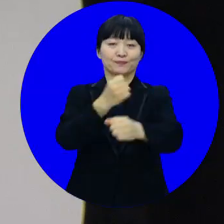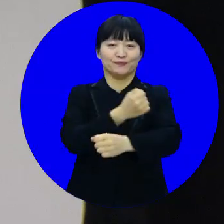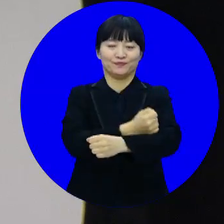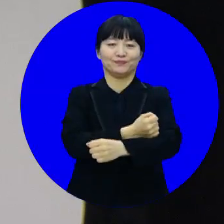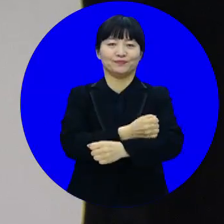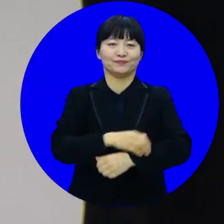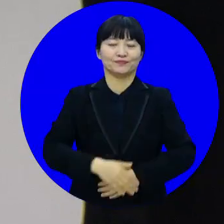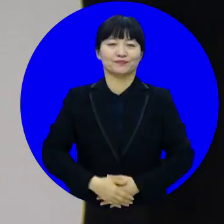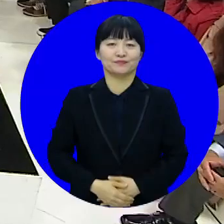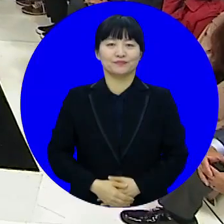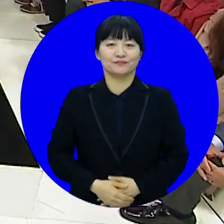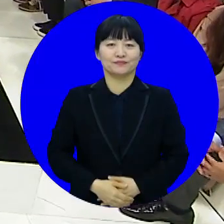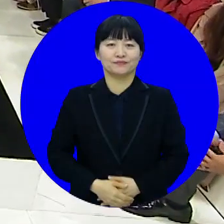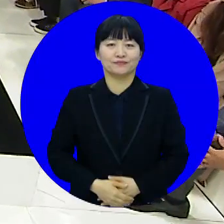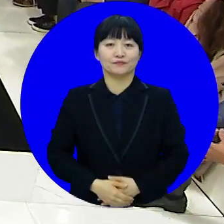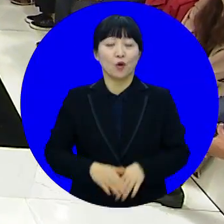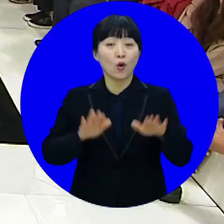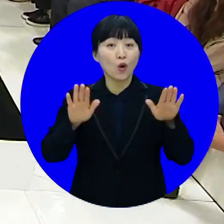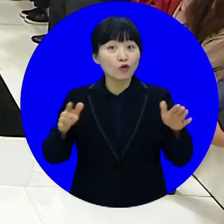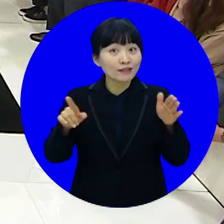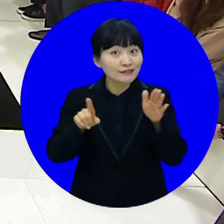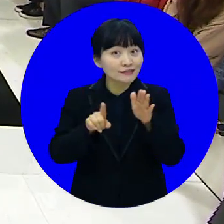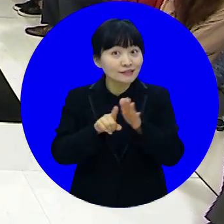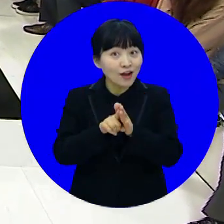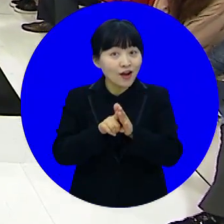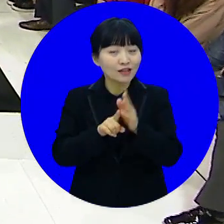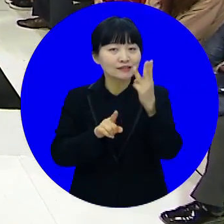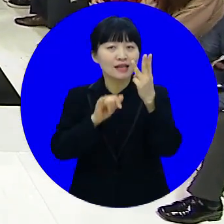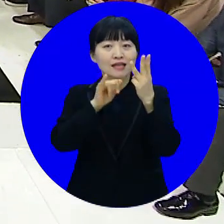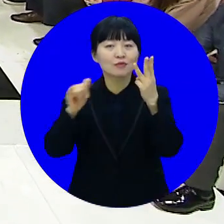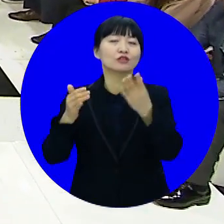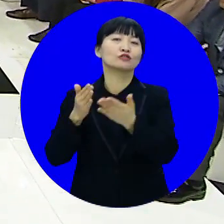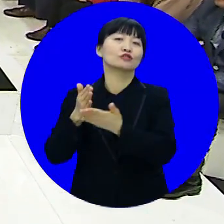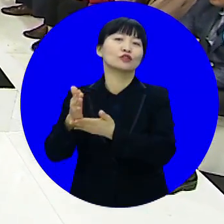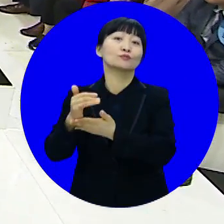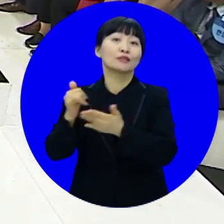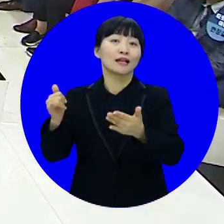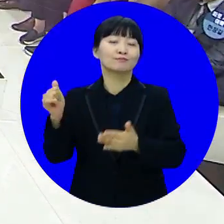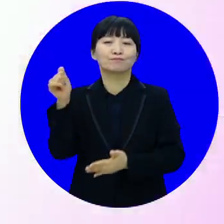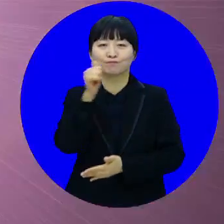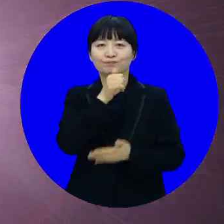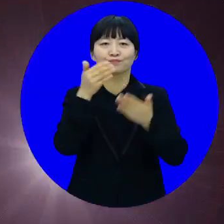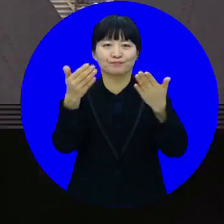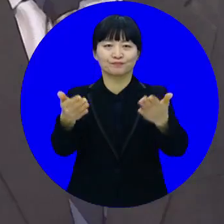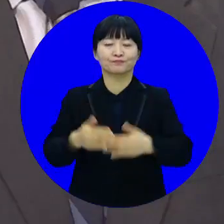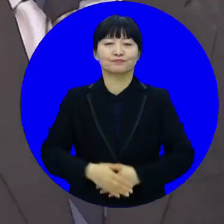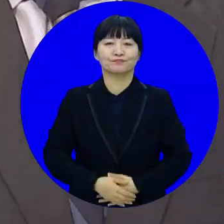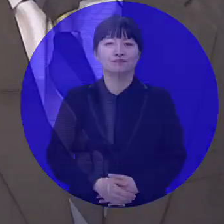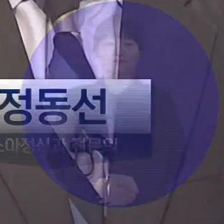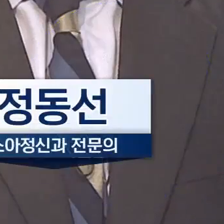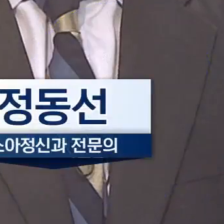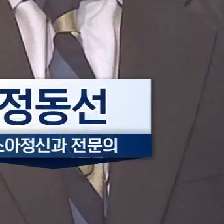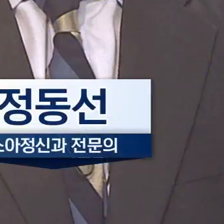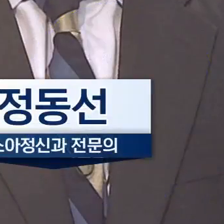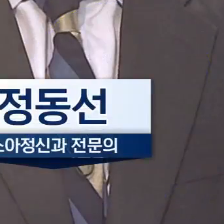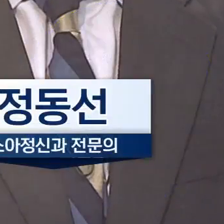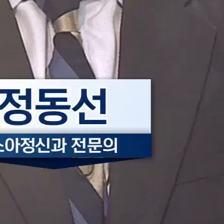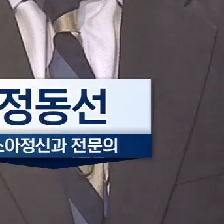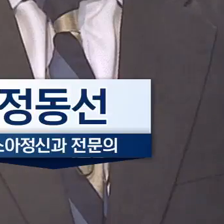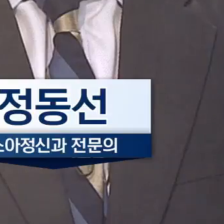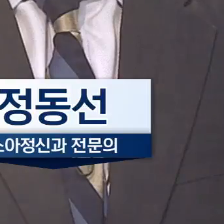것인지 알아보도록 하겠습니다. 오늘을 위해서 전문가 세 분을 모셨습니다. 소개해드릴게요.